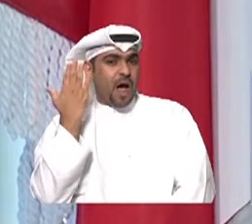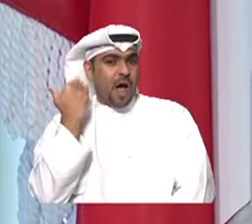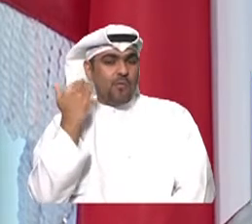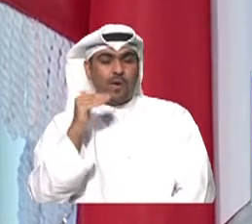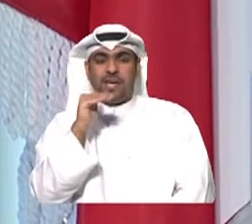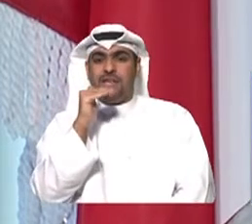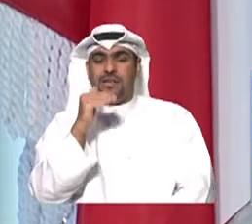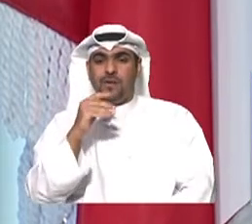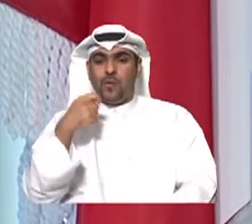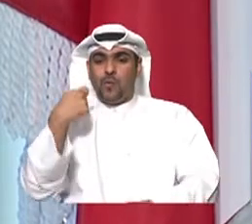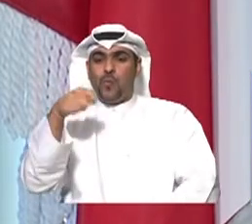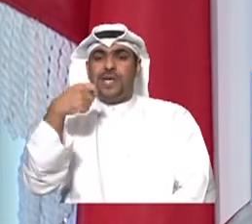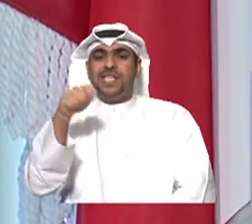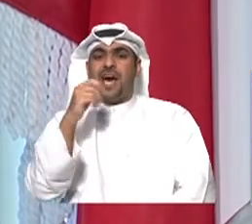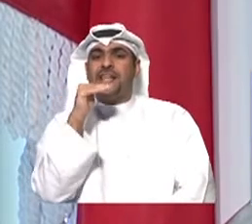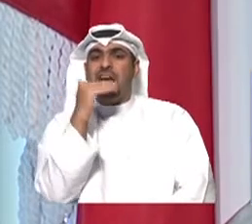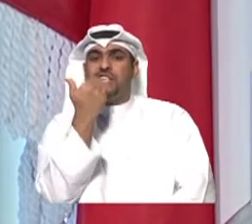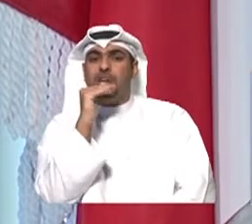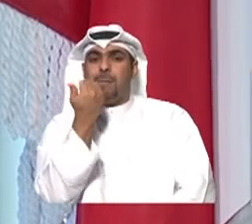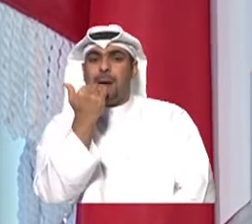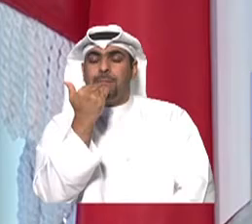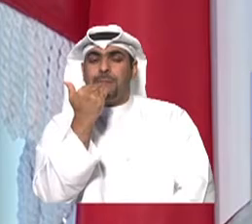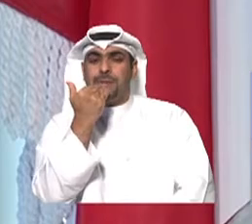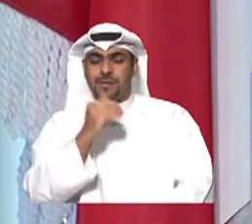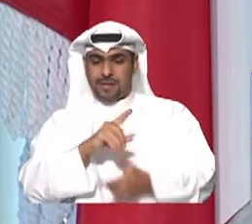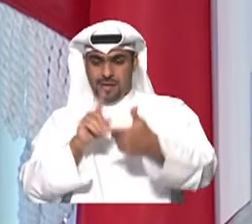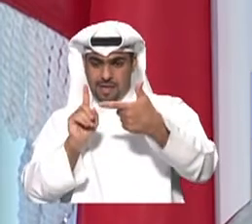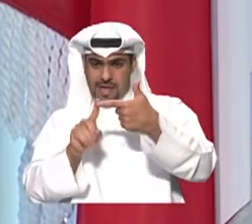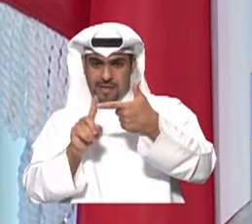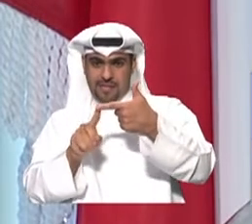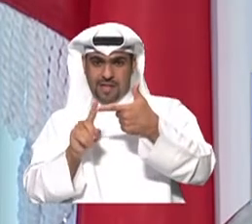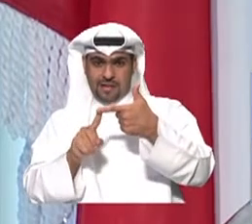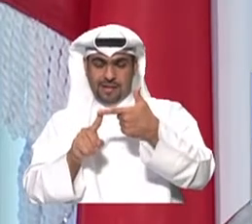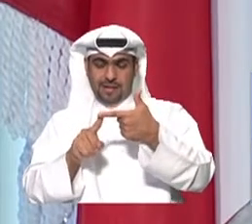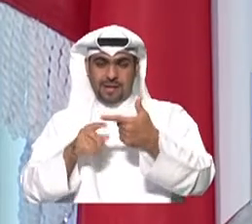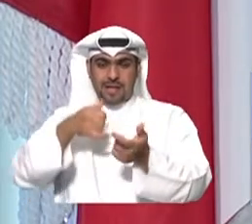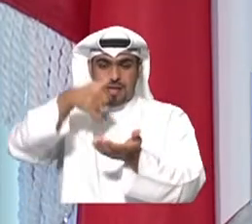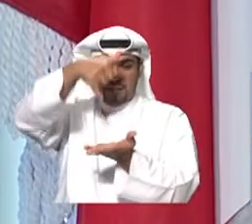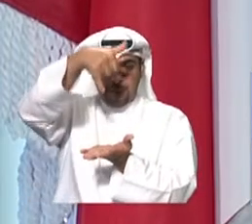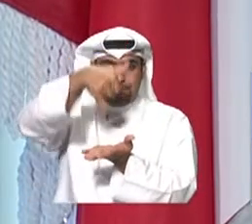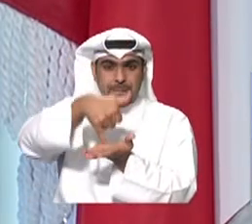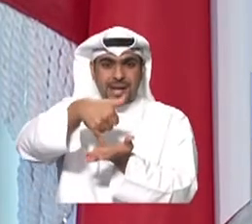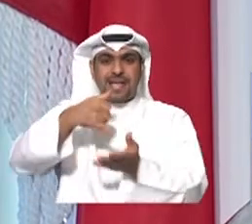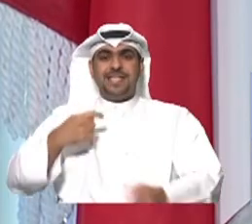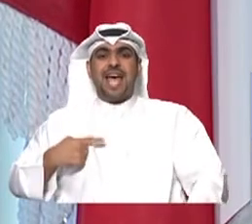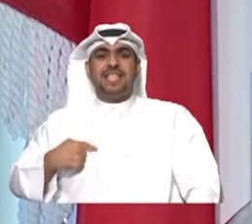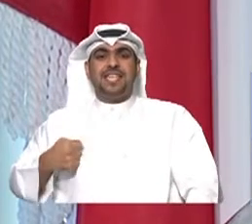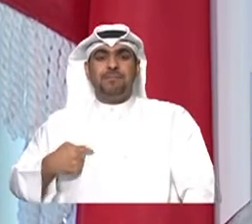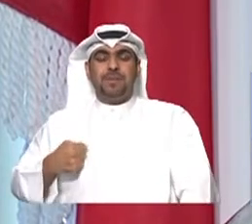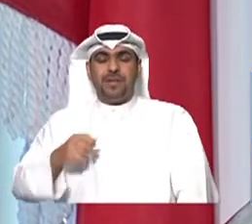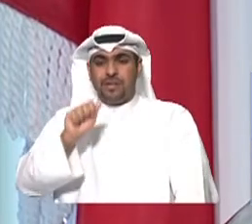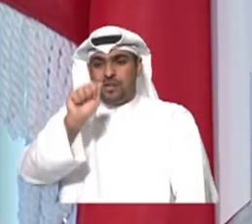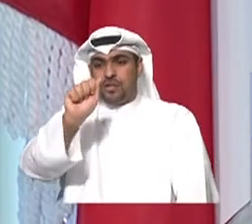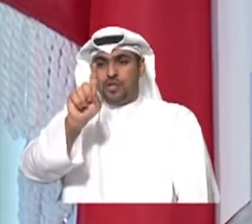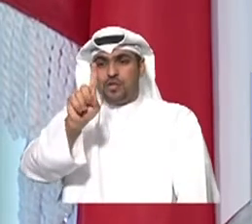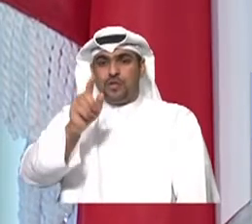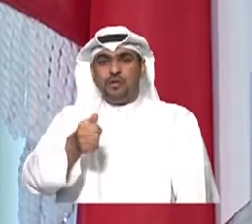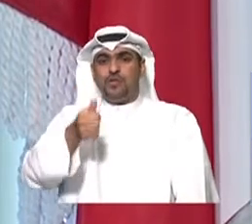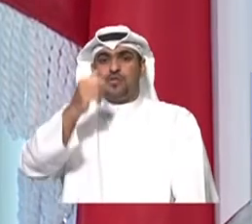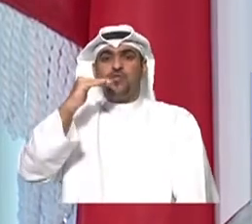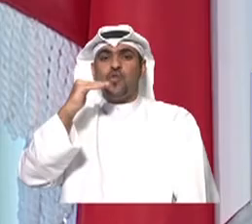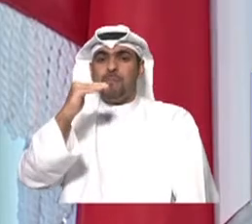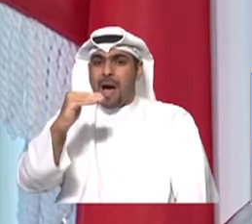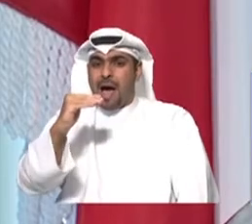الشباب، وذلك بجانب إنشاء مركز صباح الأحمد للموهبة والإبداع، بالإضافة لتأسيس